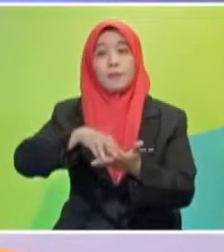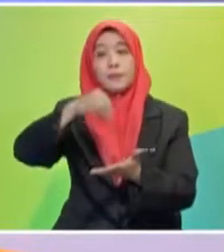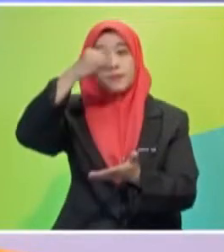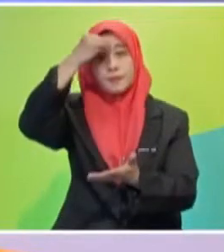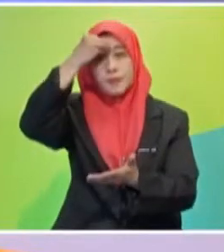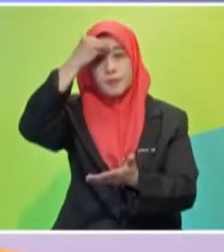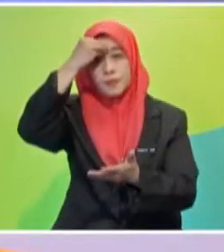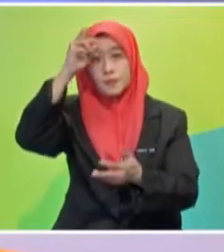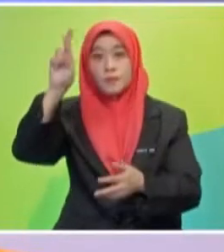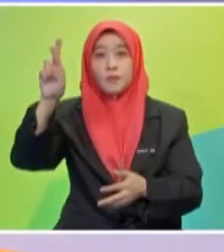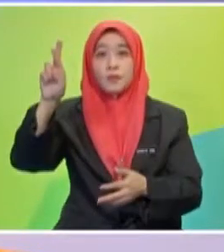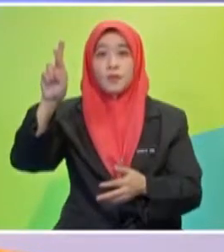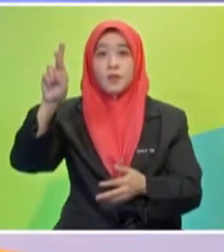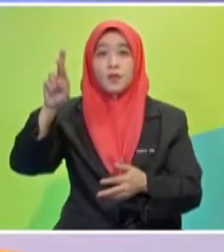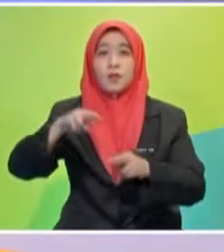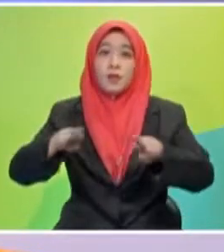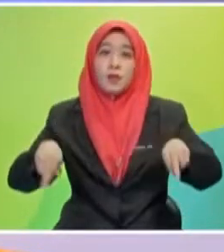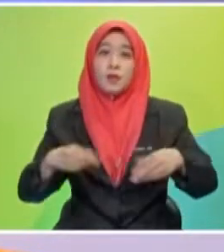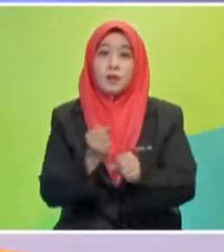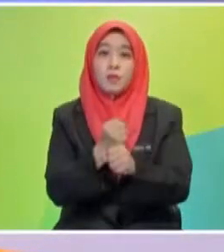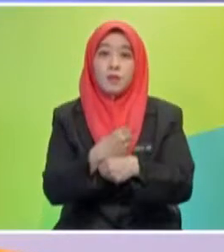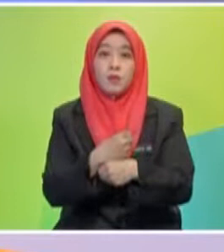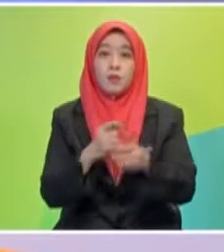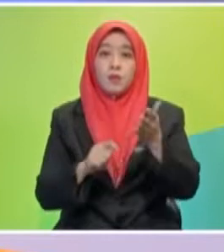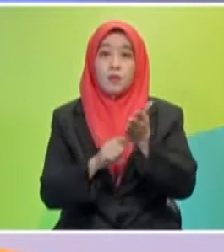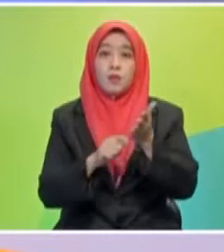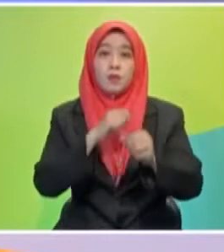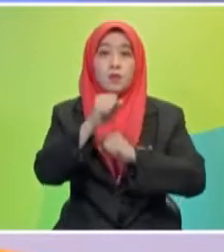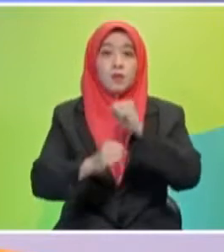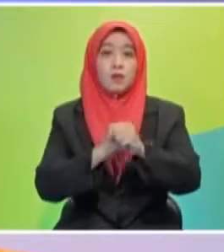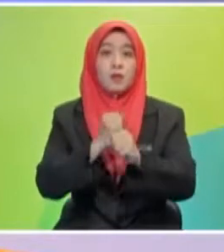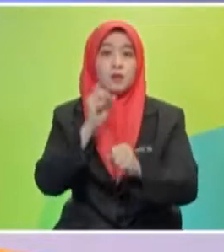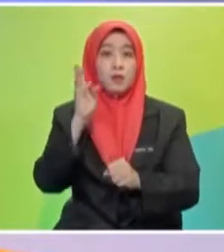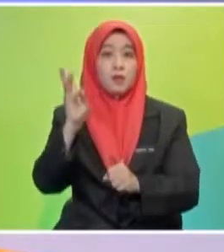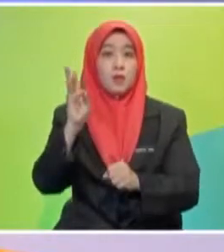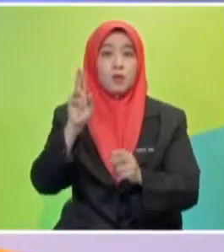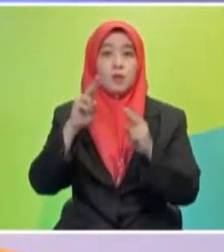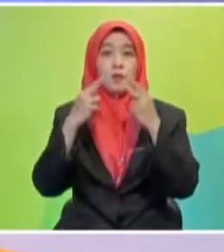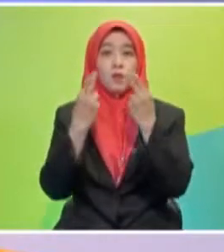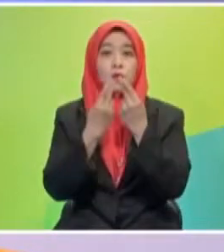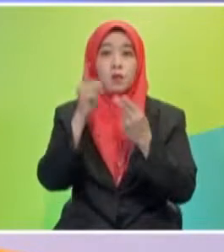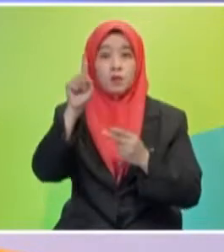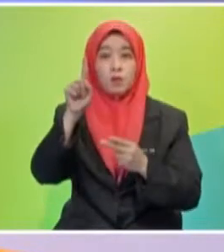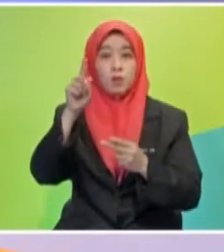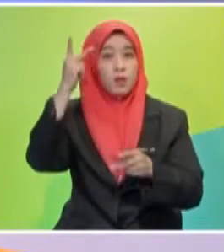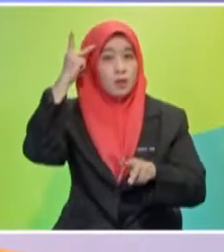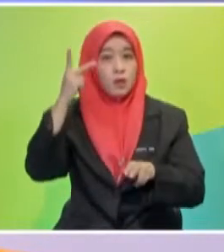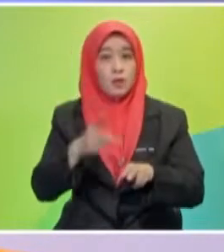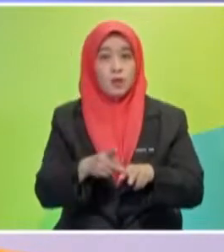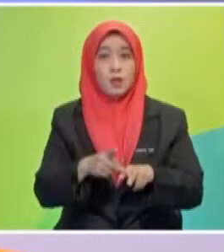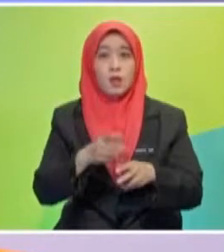rekabentuk dan teknologi untuk tahun enam dalam unit 1 yaitu kenali Hai